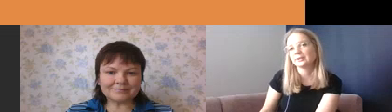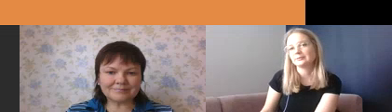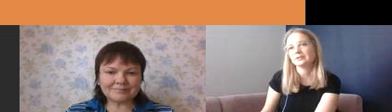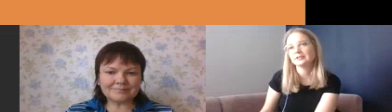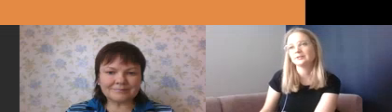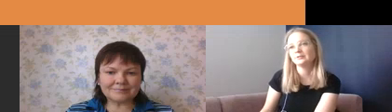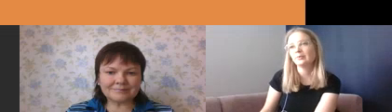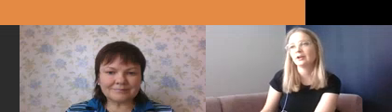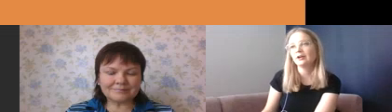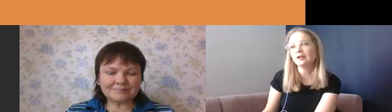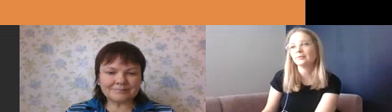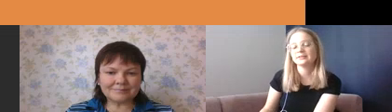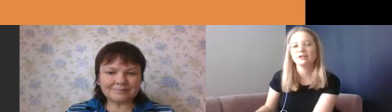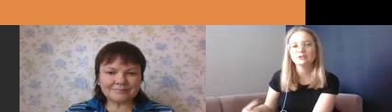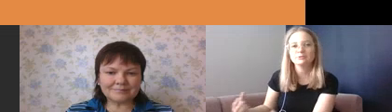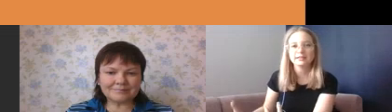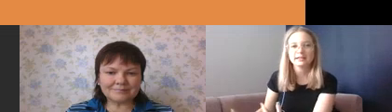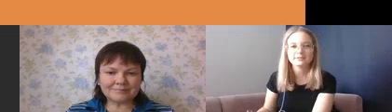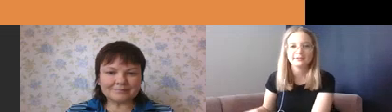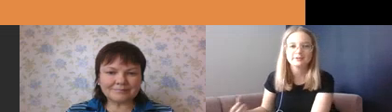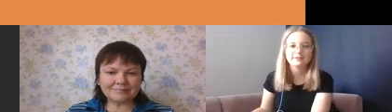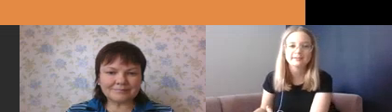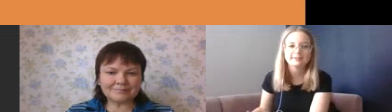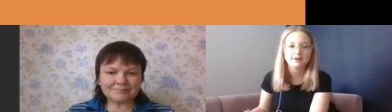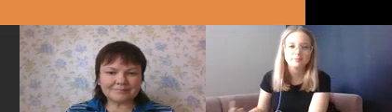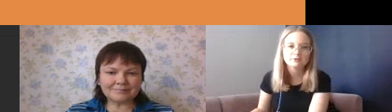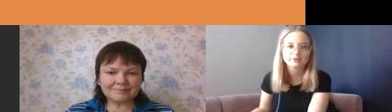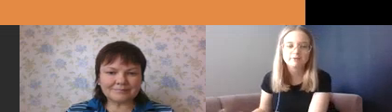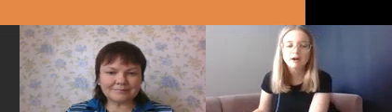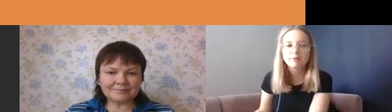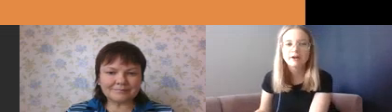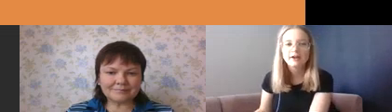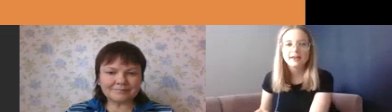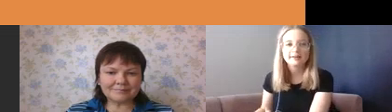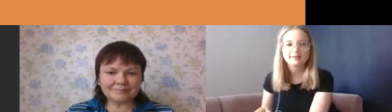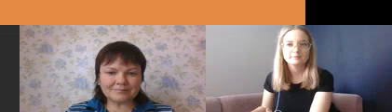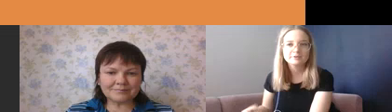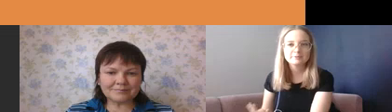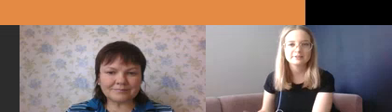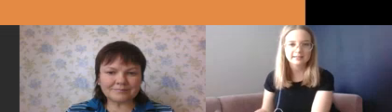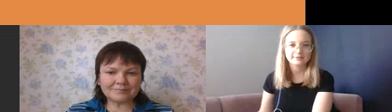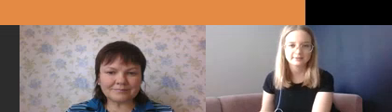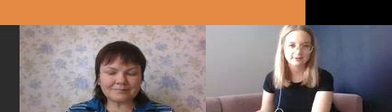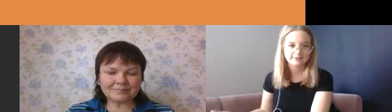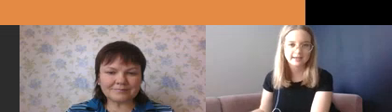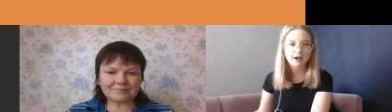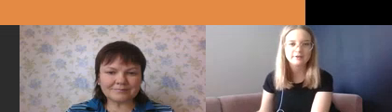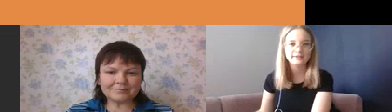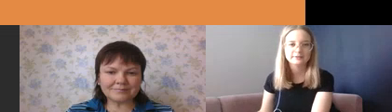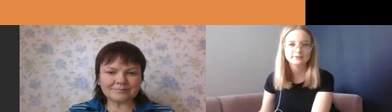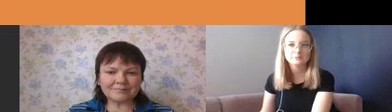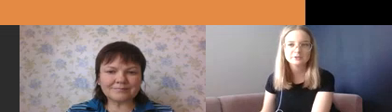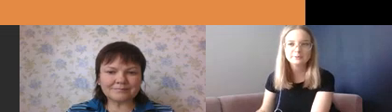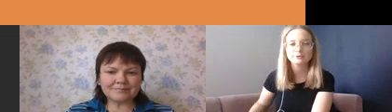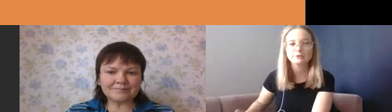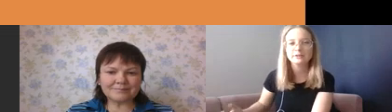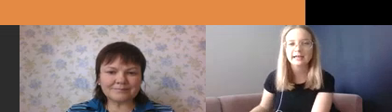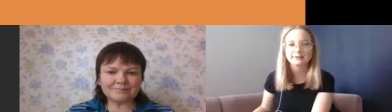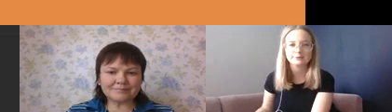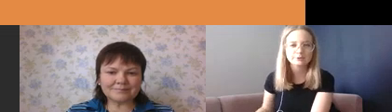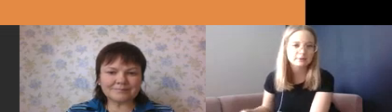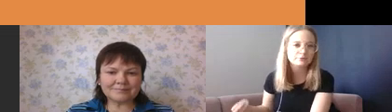sellised küsimused, mis võibolla hakkavadki natukene seda nii-öelda enda raamatut avama, et mis ma siis edasi tahaks teha või et